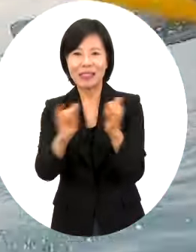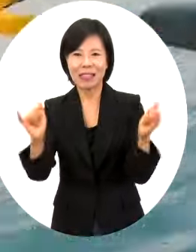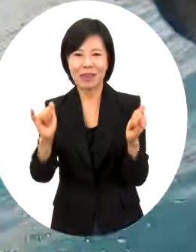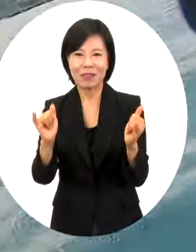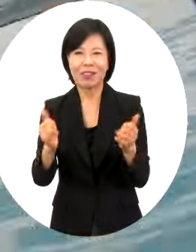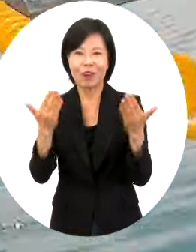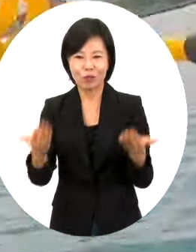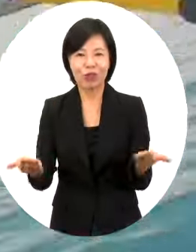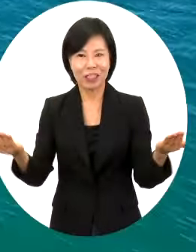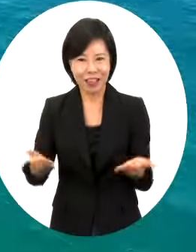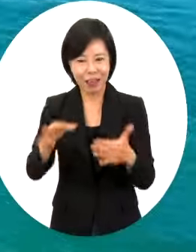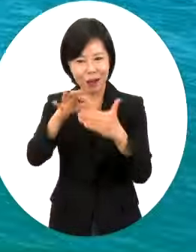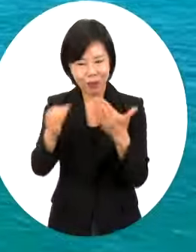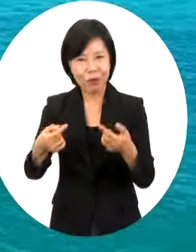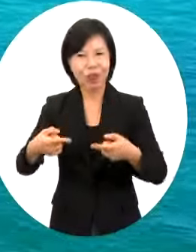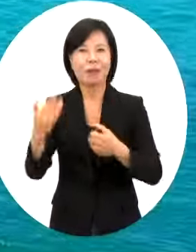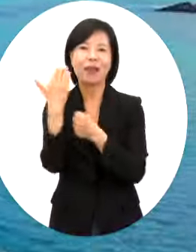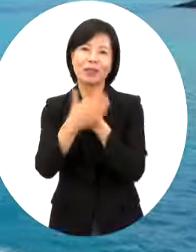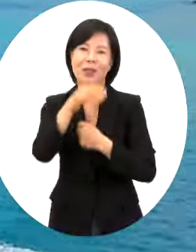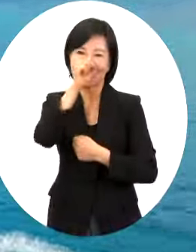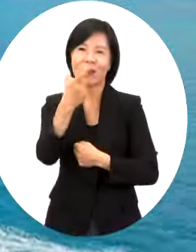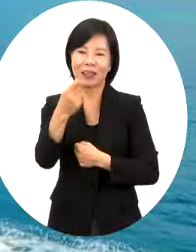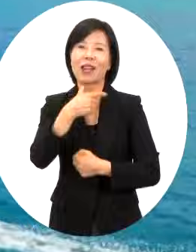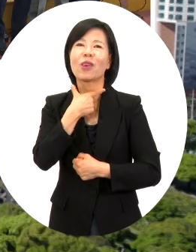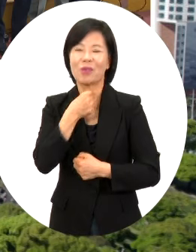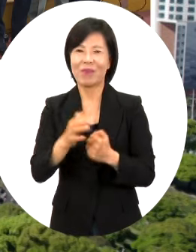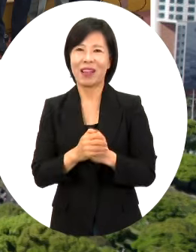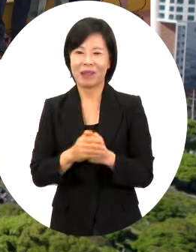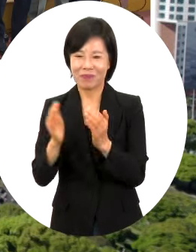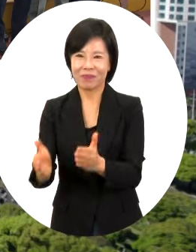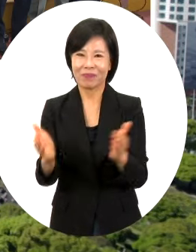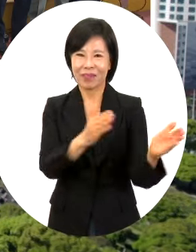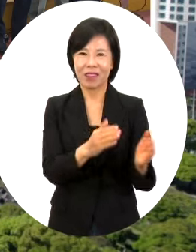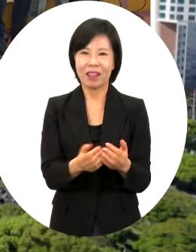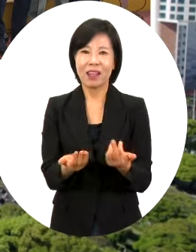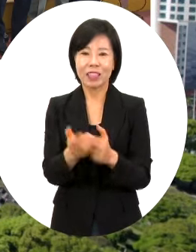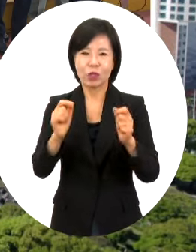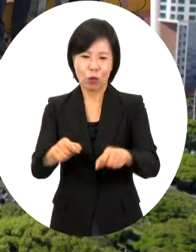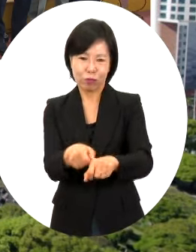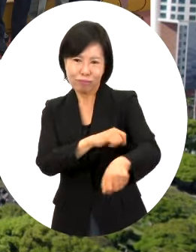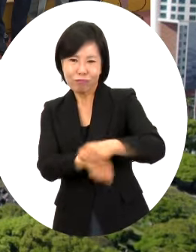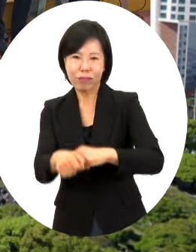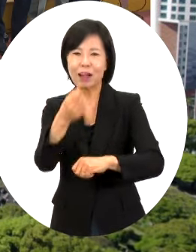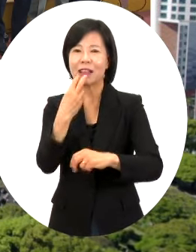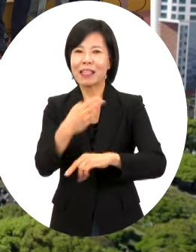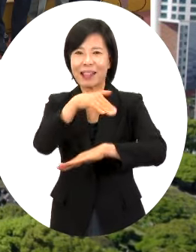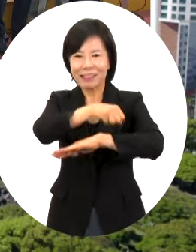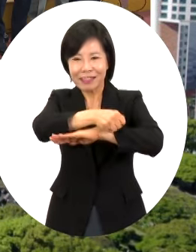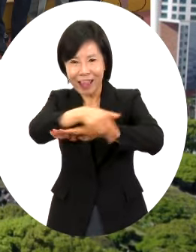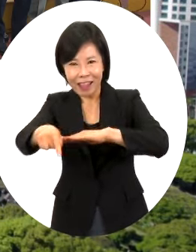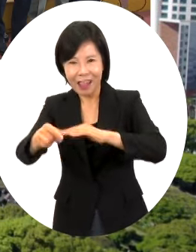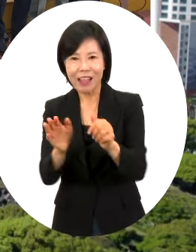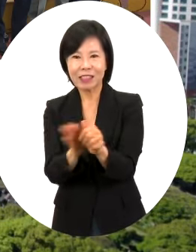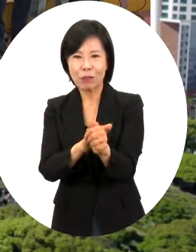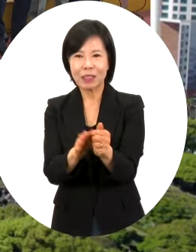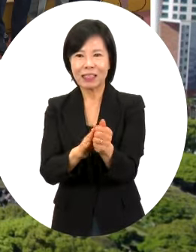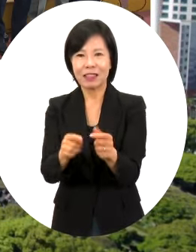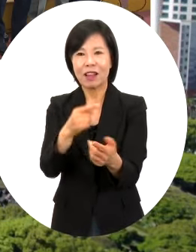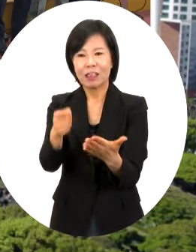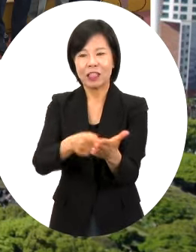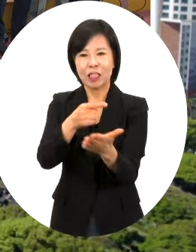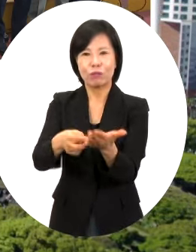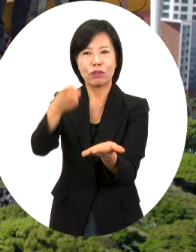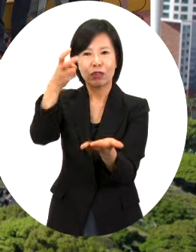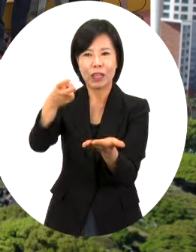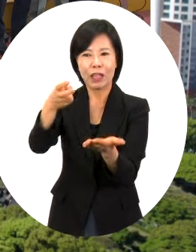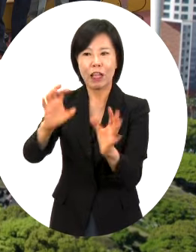많은 사람들이 혜택을 누리기를 희망했습니다. 제주도가 선도적으로 추진 중인 생태계 서비스 지불제